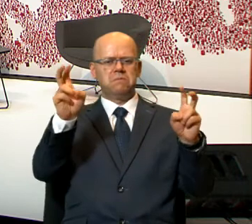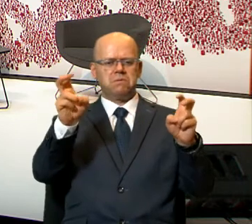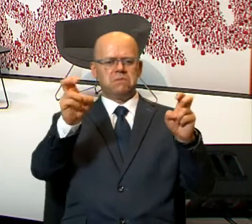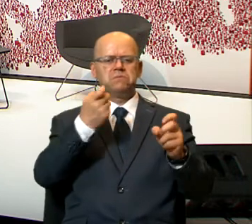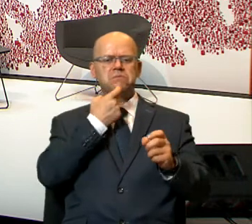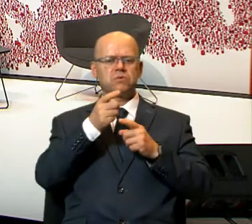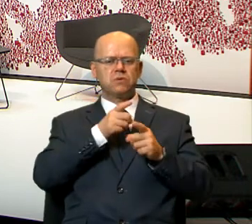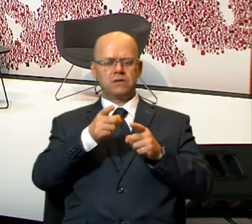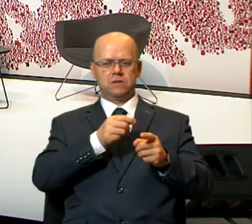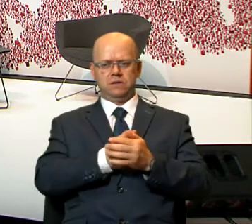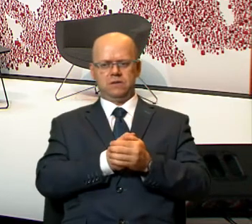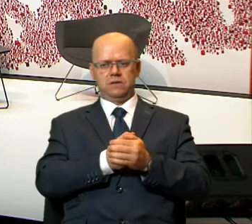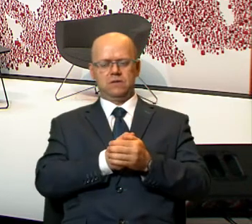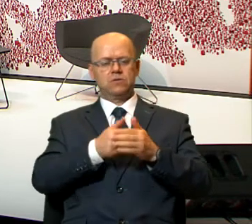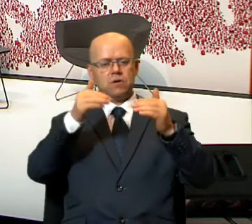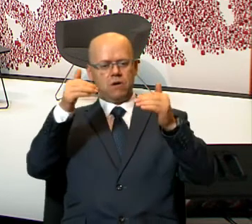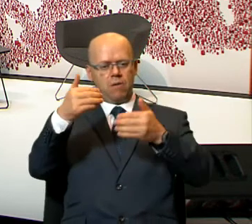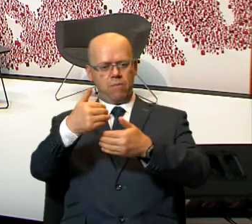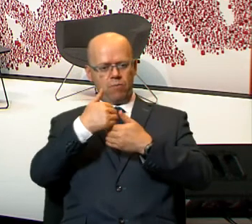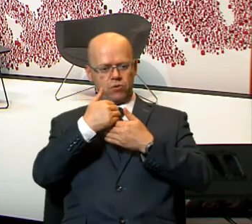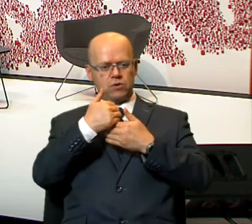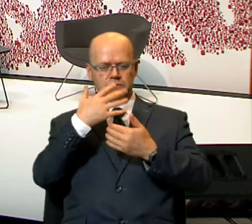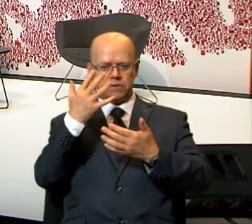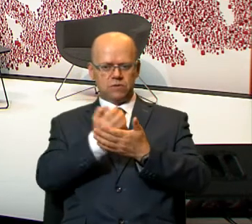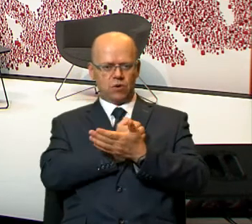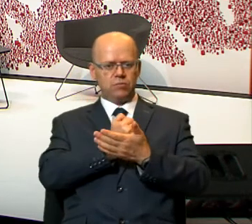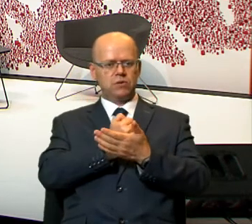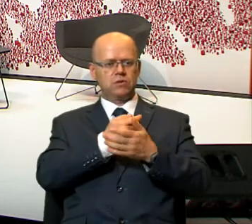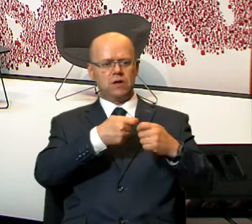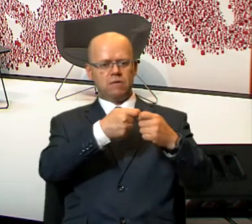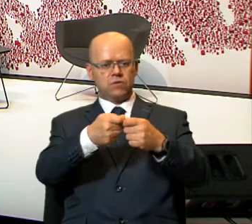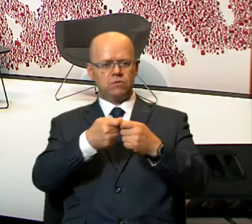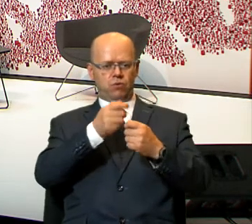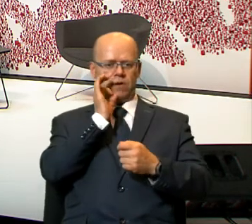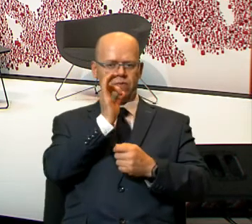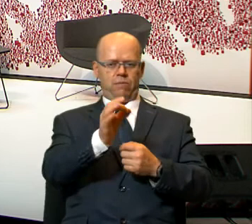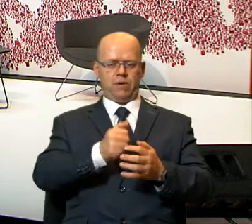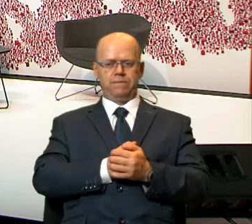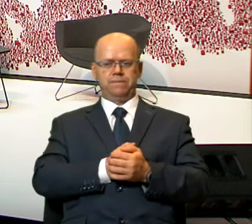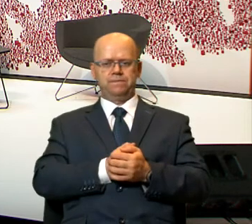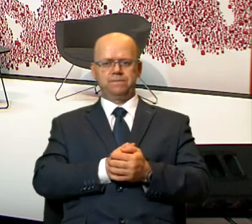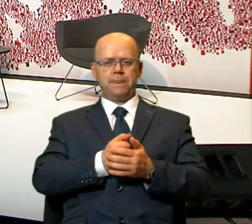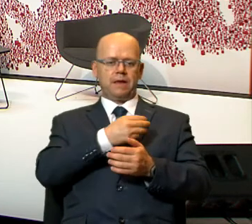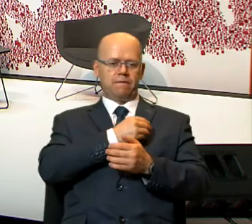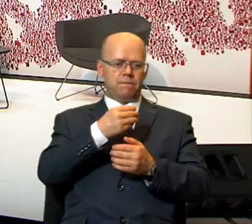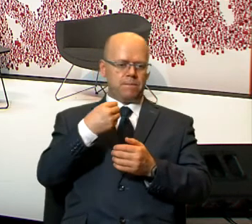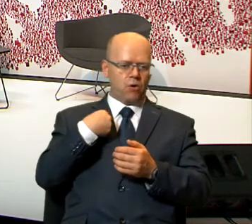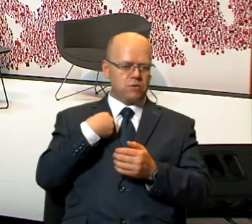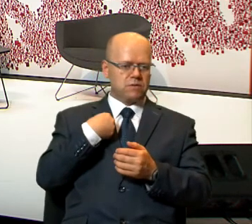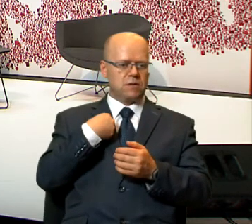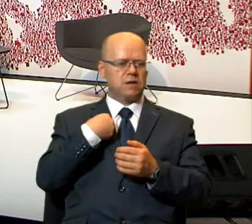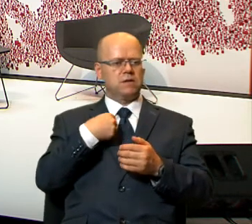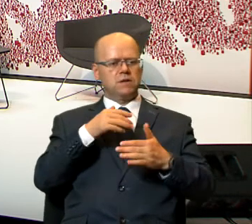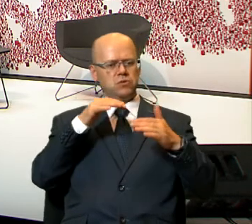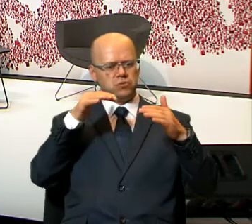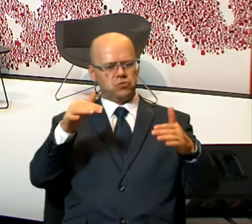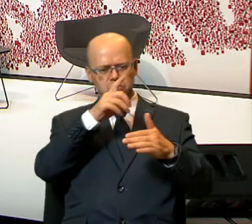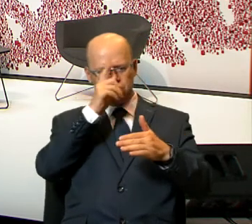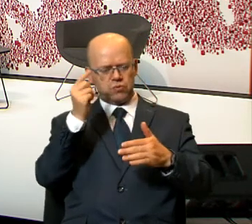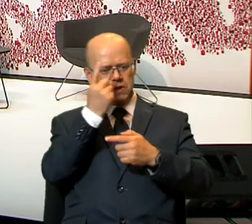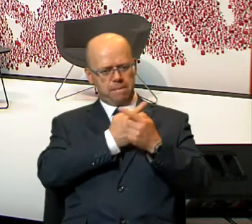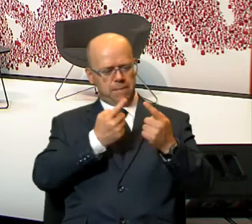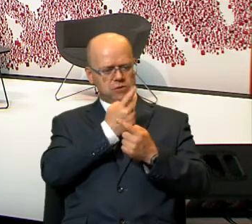co pozwoli nam osiągnąć dobre życie. Myślę, że w Polsce może się Państwo nie zgadzają, czy wiara jest częścią dobrego życia, czy nie. Tak